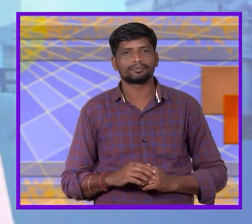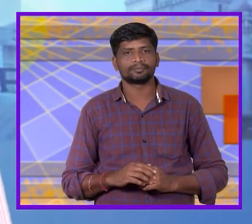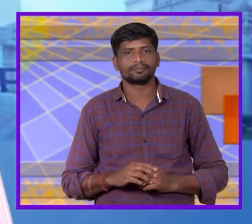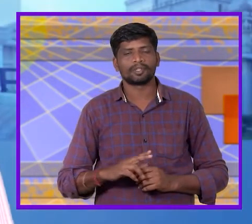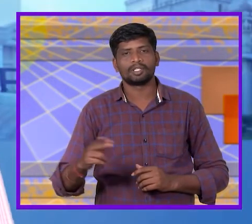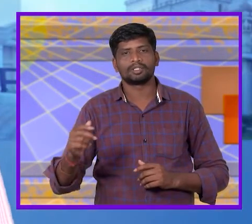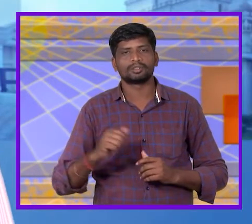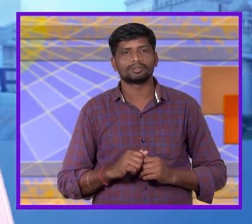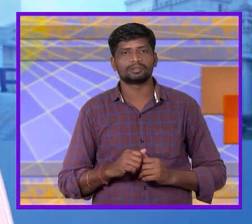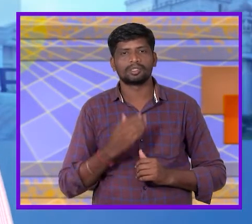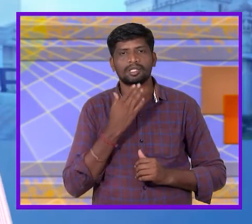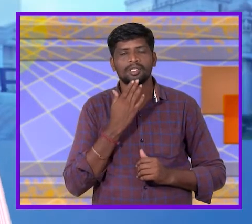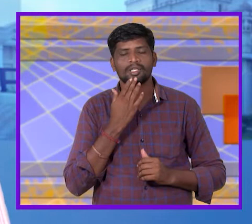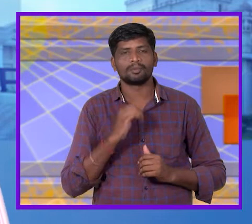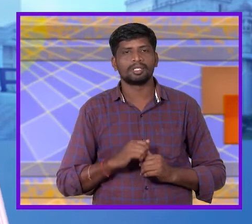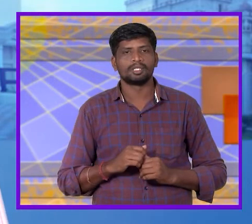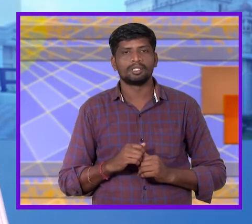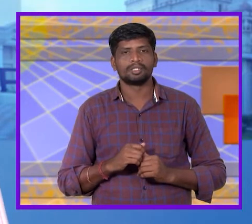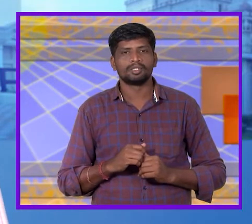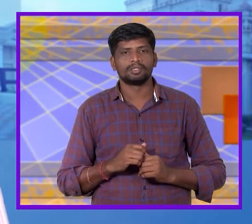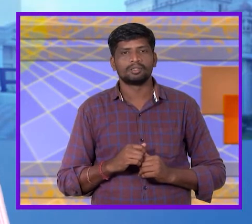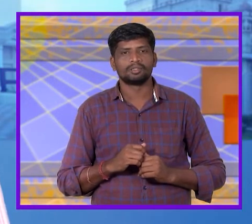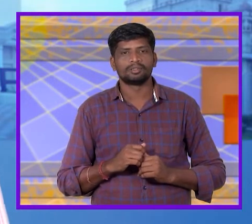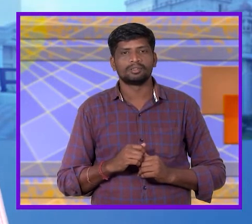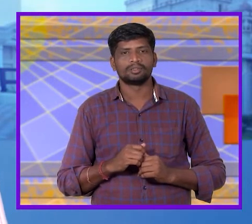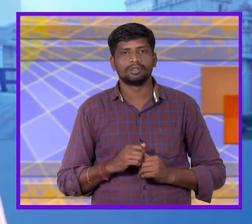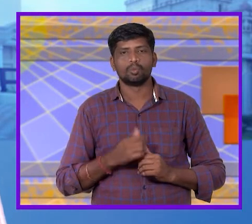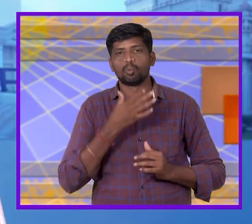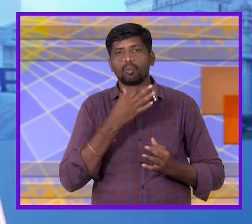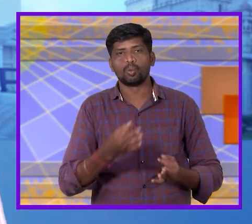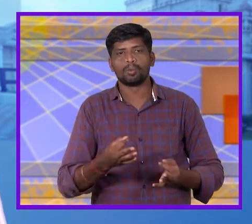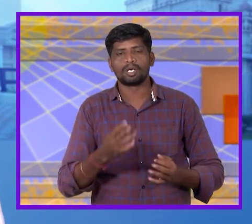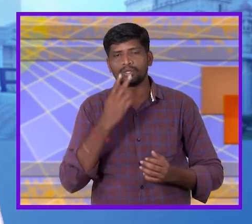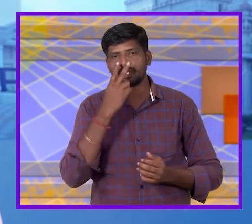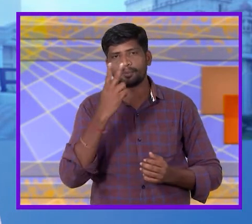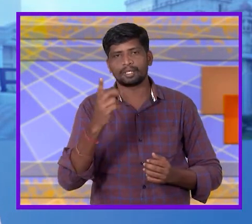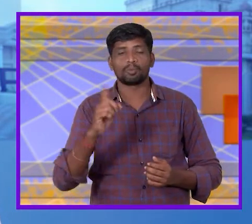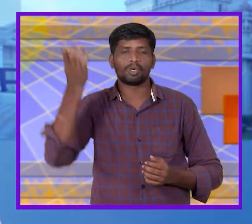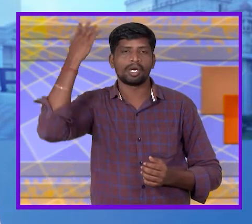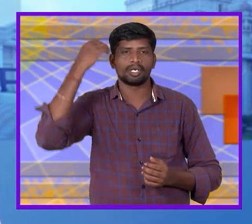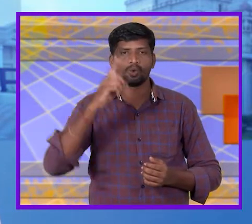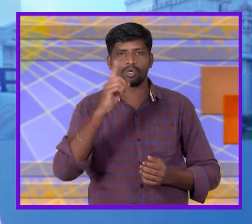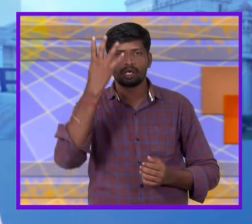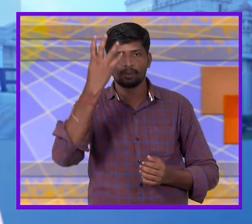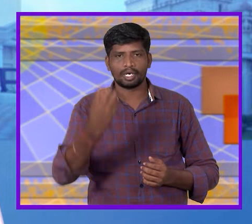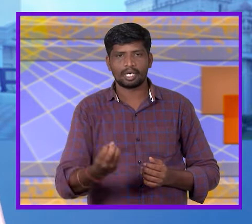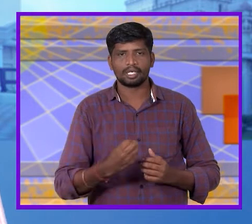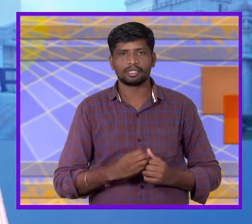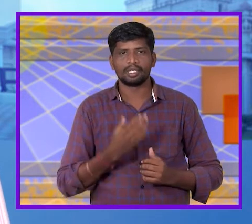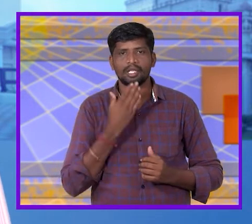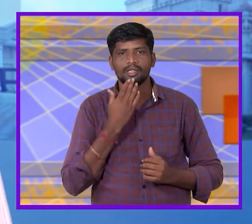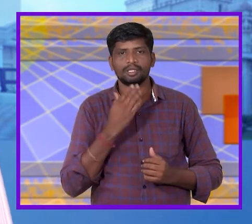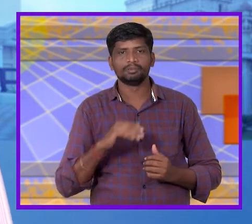அடுத்து தமிழ் ஒளிர் இடமாக நாம் பார்க்க போகிறது பூம்புகார் நகரம். ஒரு காலத்தில் நம்முடைய